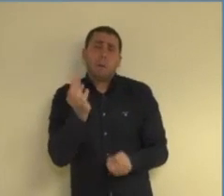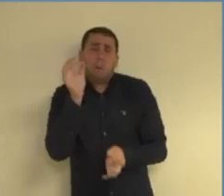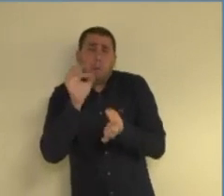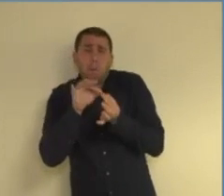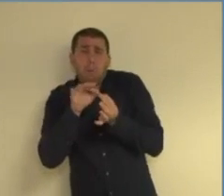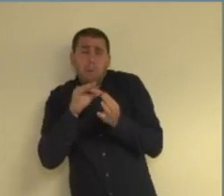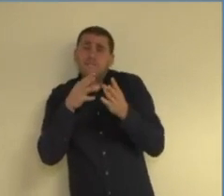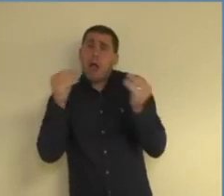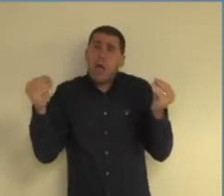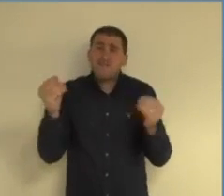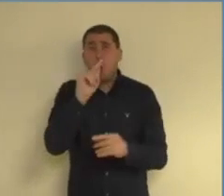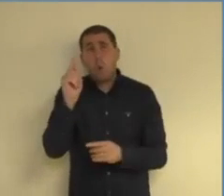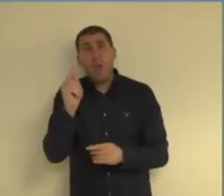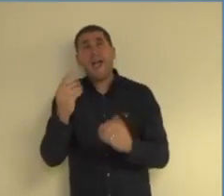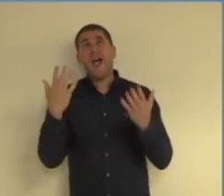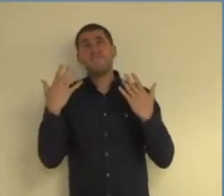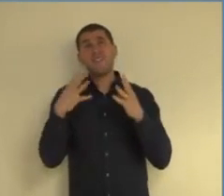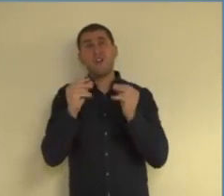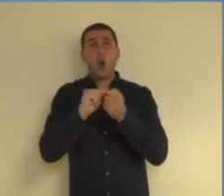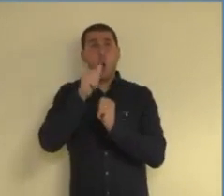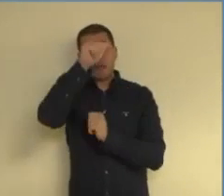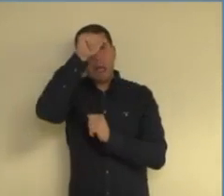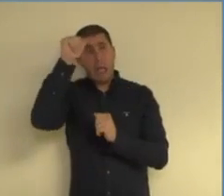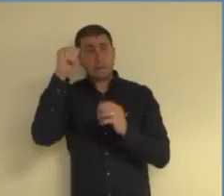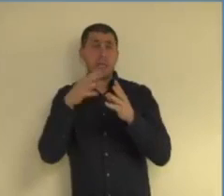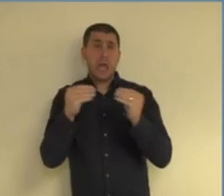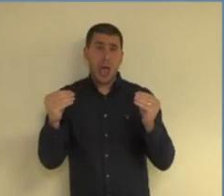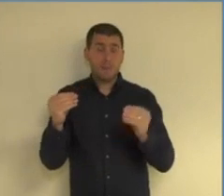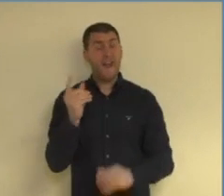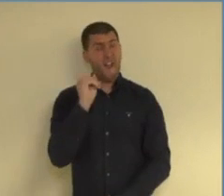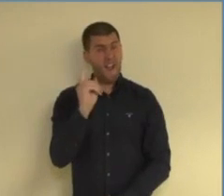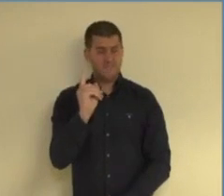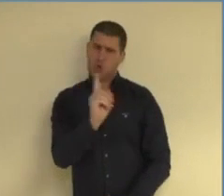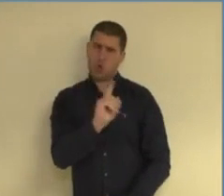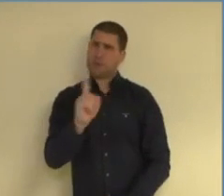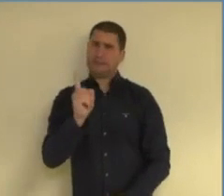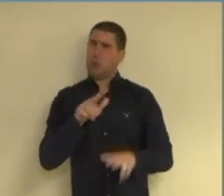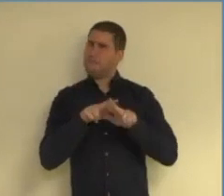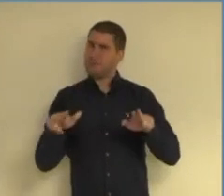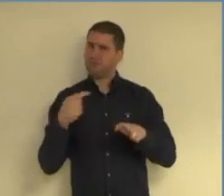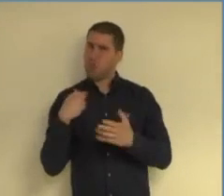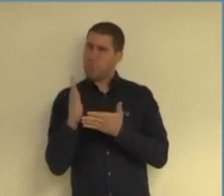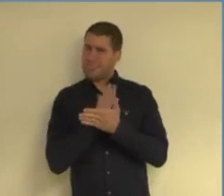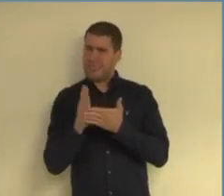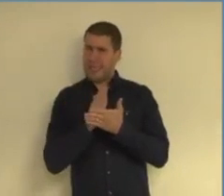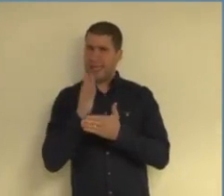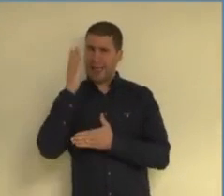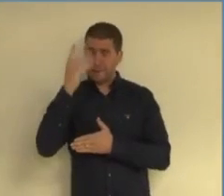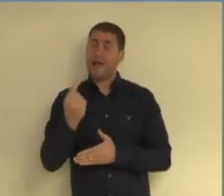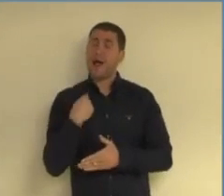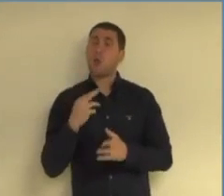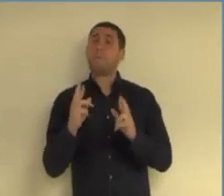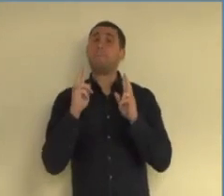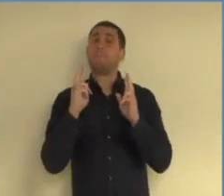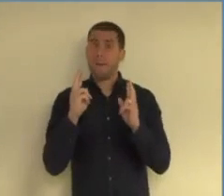קטן והוא יחלוף אולי עם בו האביב, אולי עם בו הקיץ. אבל זאת לא המציאות שאנחנו נערכים אליה. אנחנו